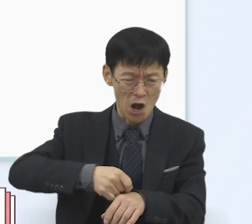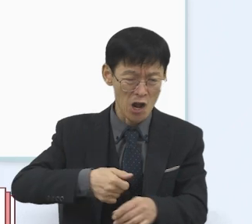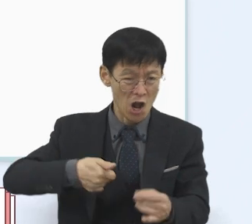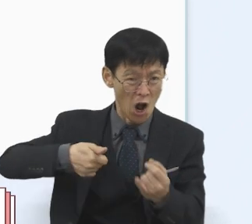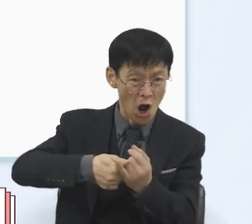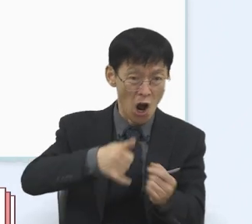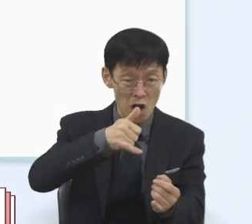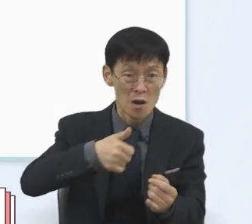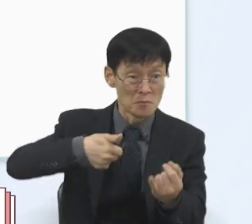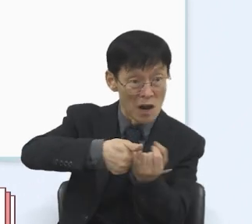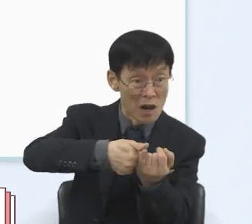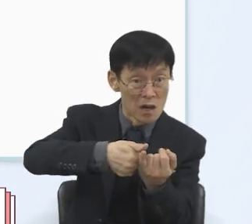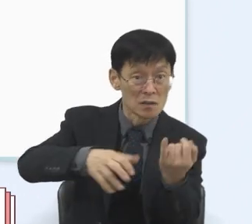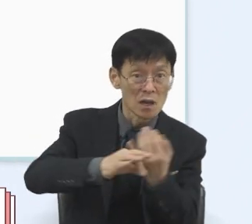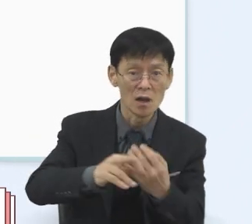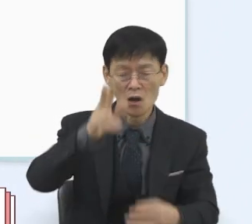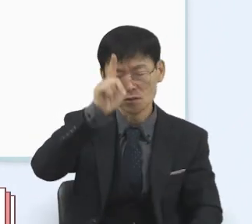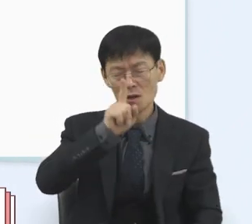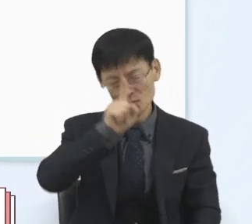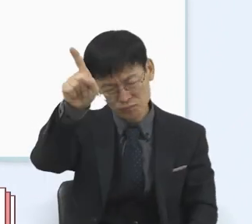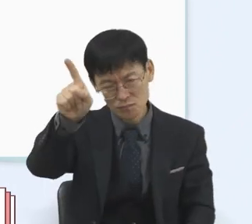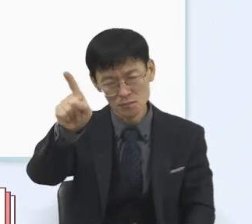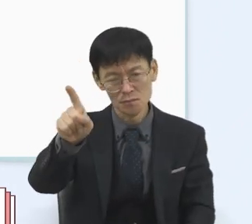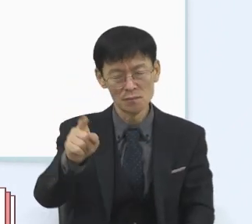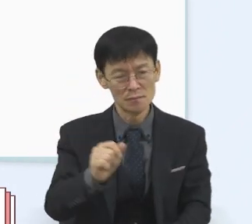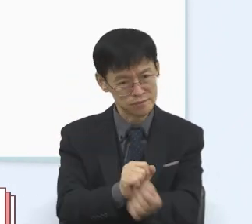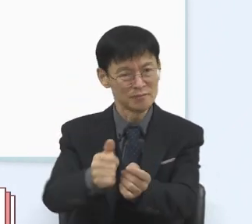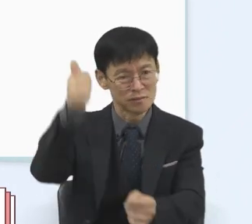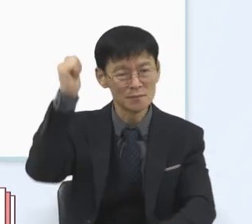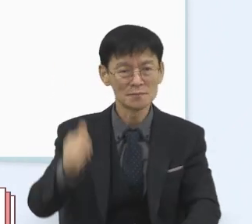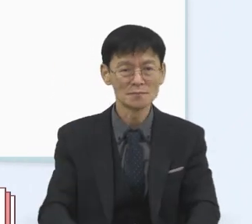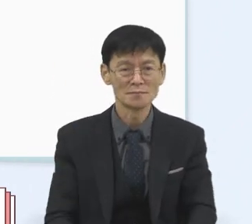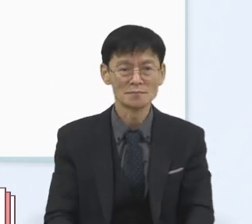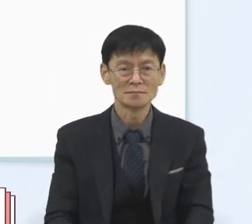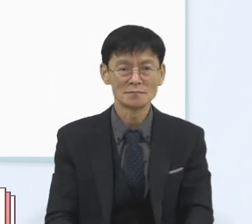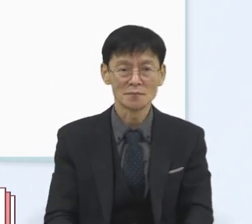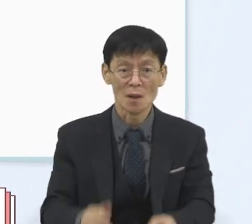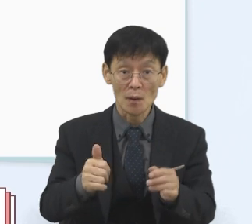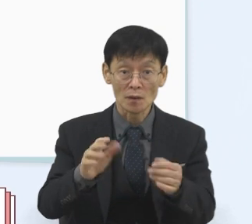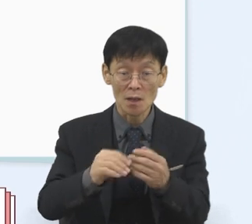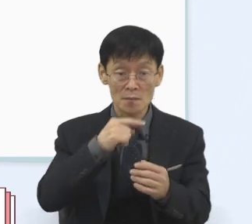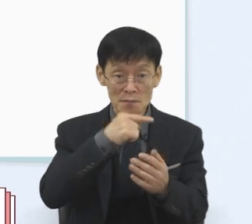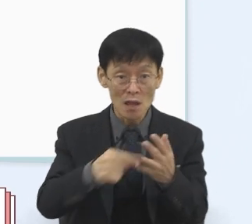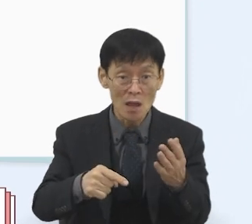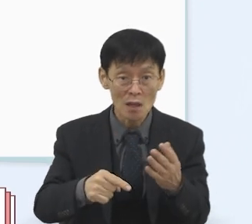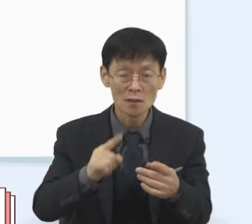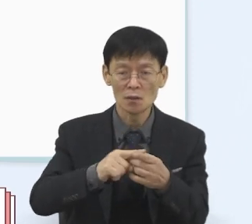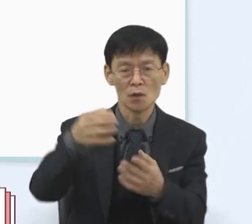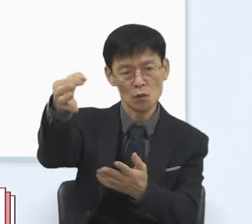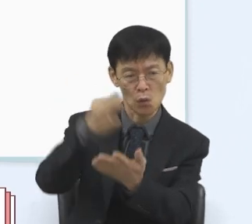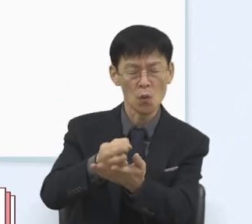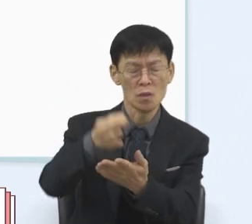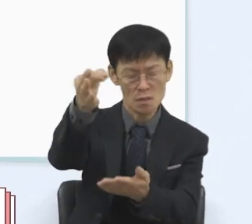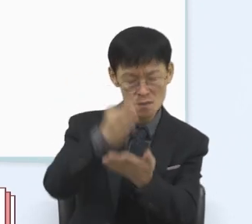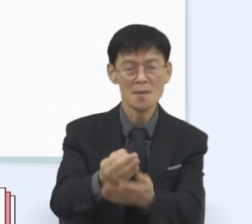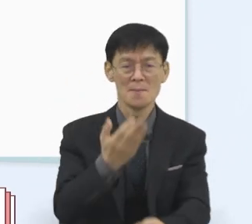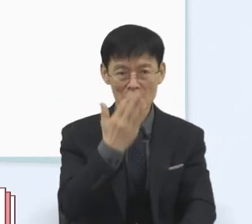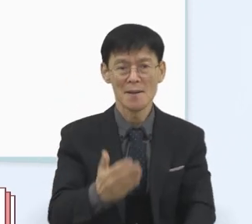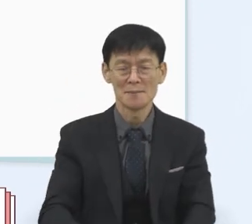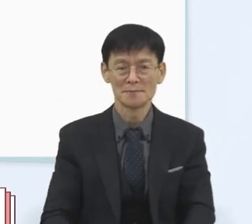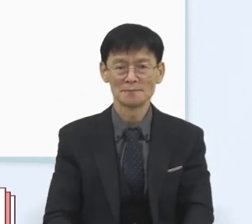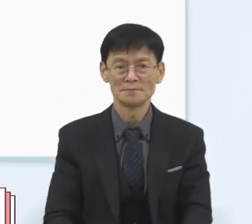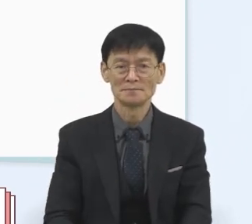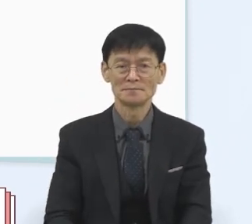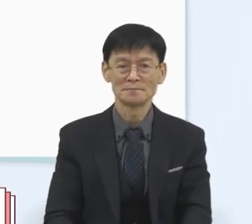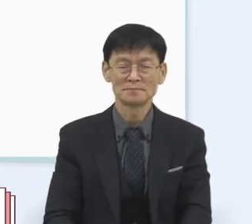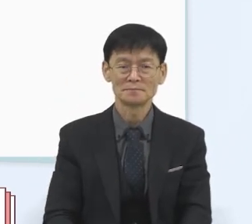행동을 한 성폭력의 경우 경찰서에 도움을 요청할 수 있고요. 법원에서 피해에 대한 보상으로 돈을 받을 수도